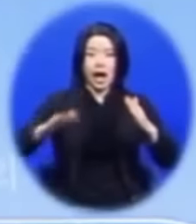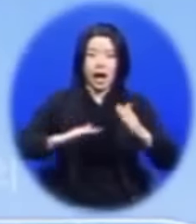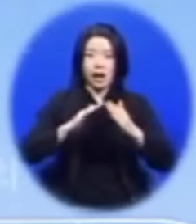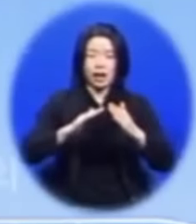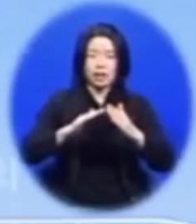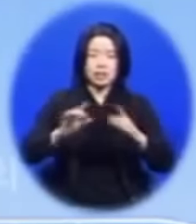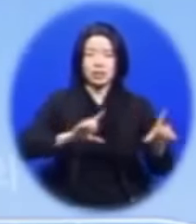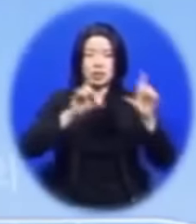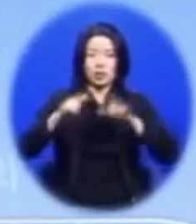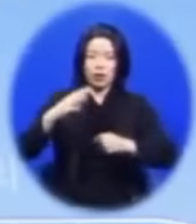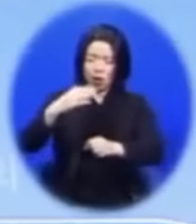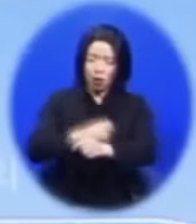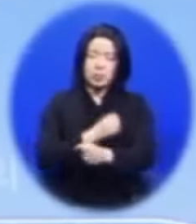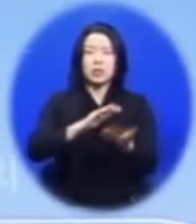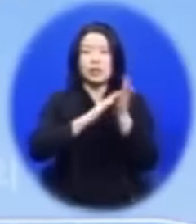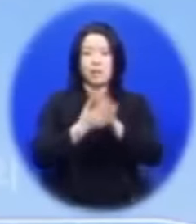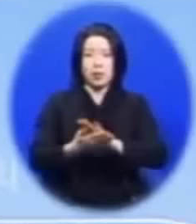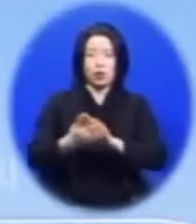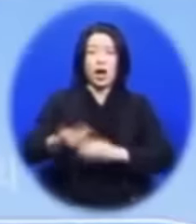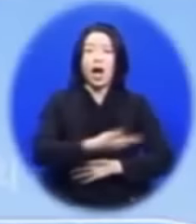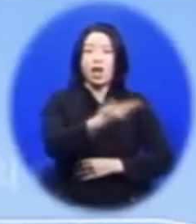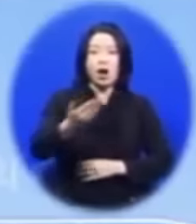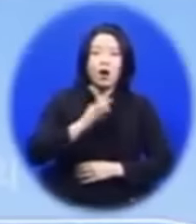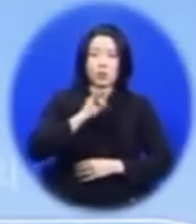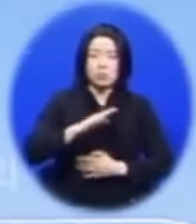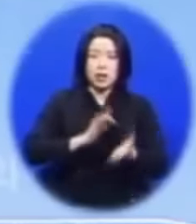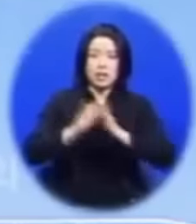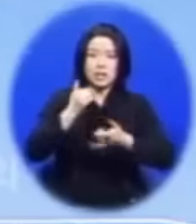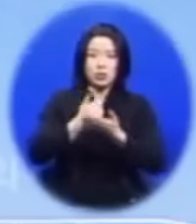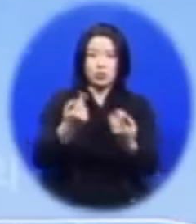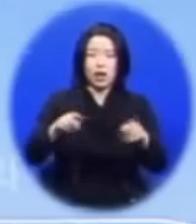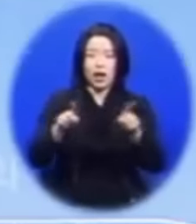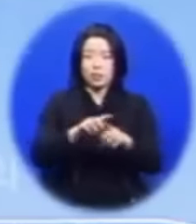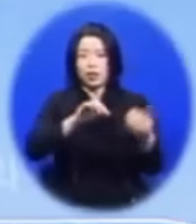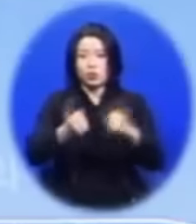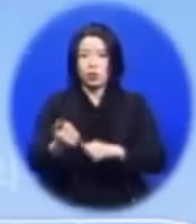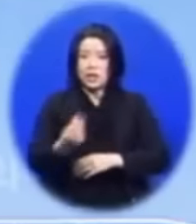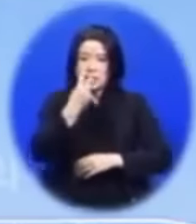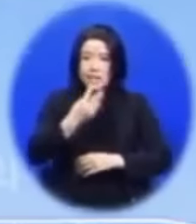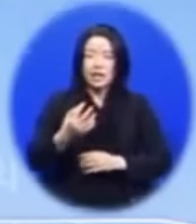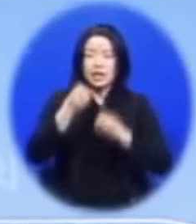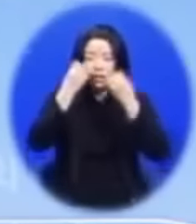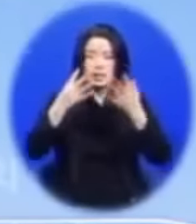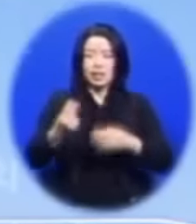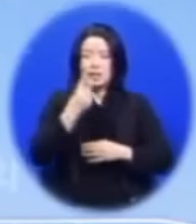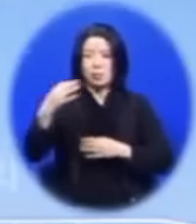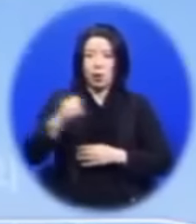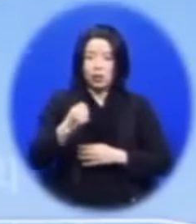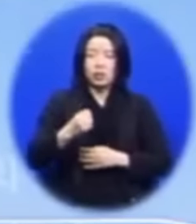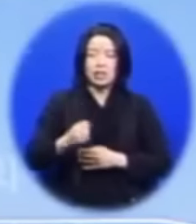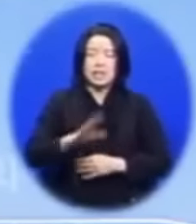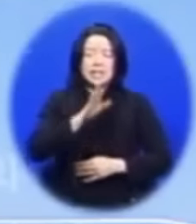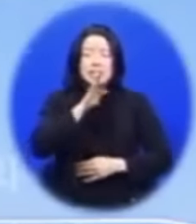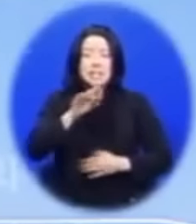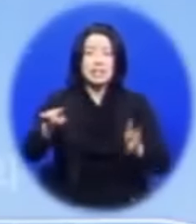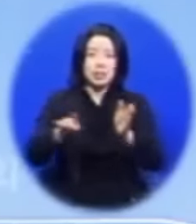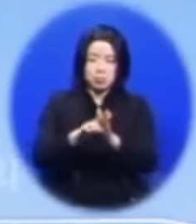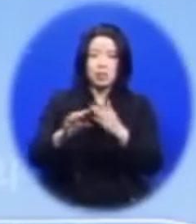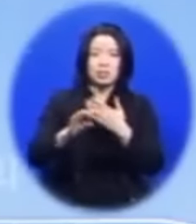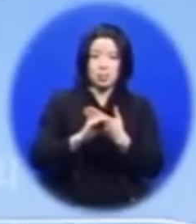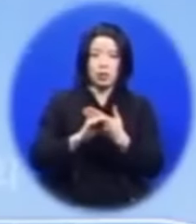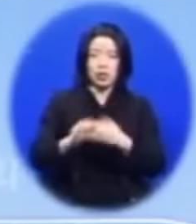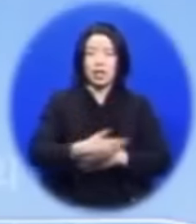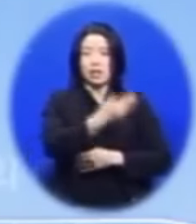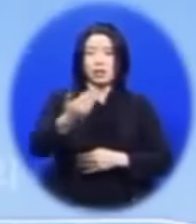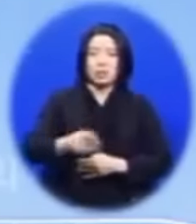엄청난 변화예요 여러분만 여러분이 예수님과 함께 죽었고 새생명을 얻은 자라는 사실을 진짜 믿으면